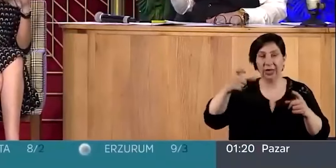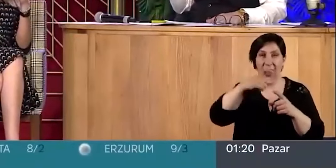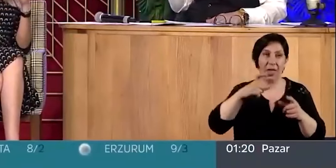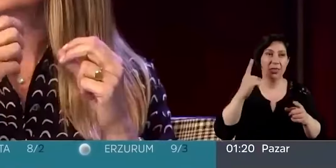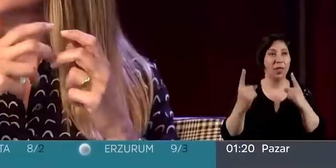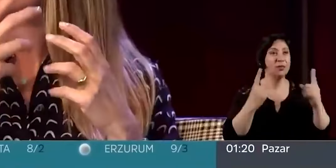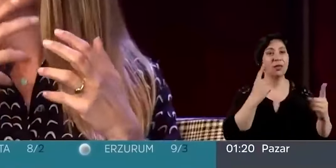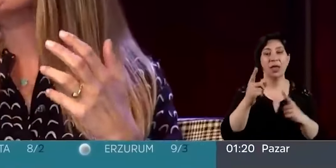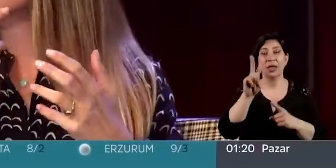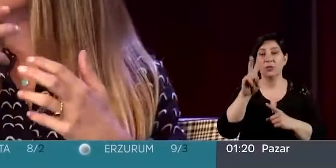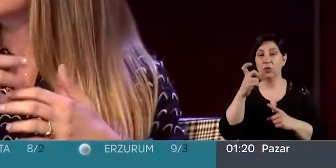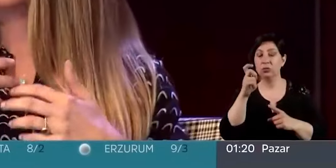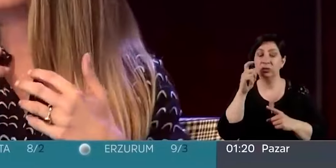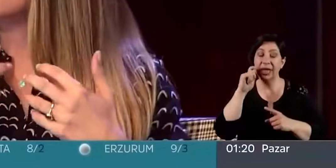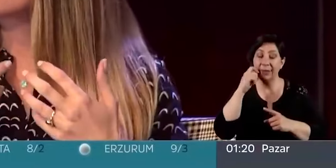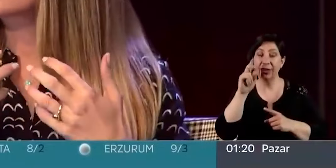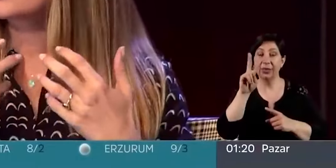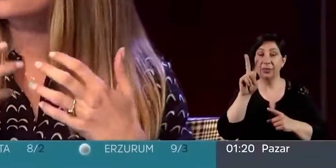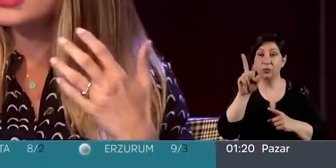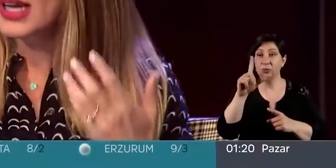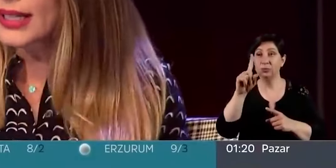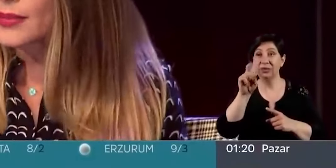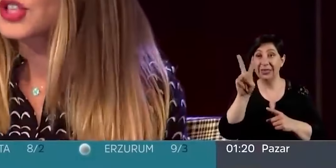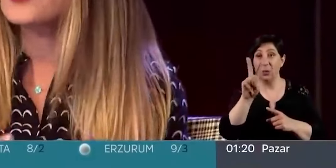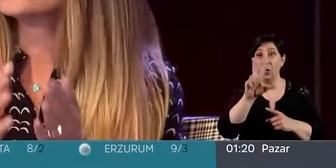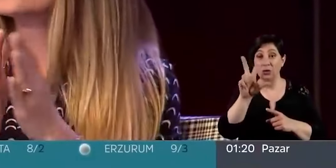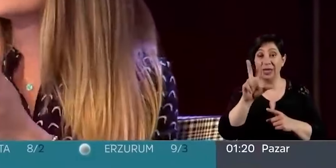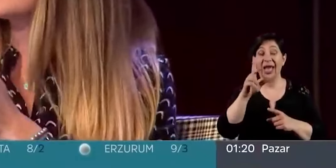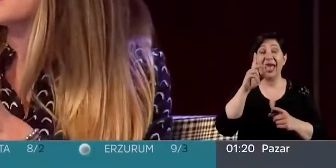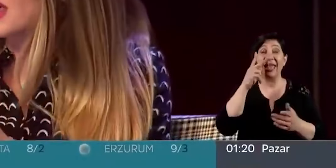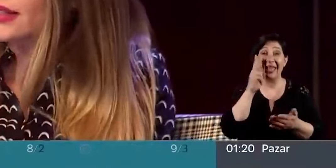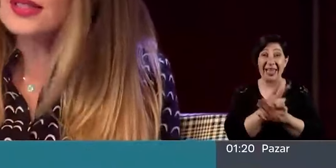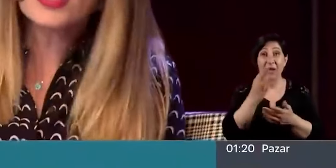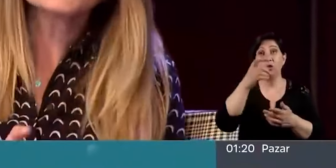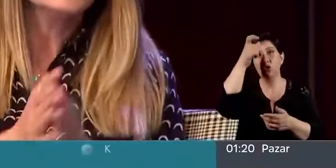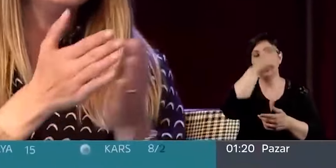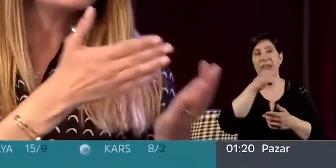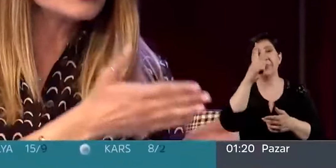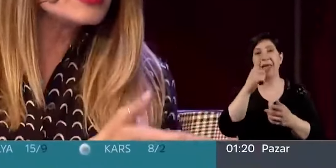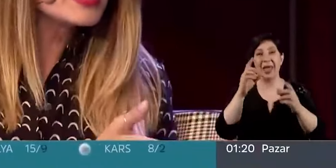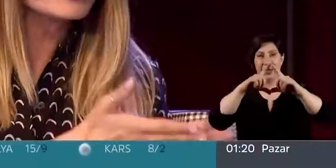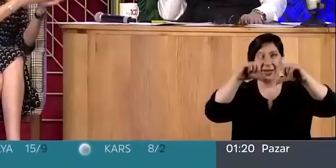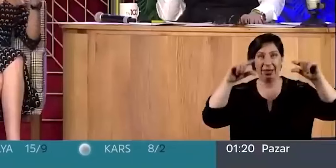yani 29 Ekim 1923 saat 20.30'da Atatürk ilan etmiş ve Türkiye'mizin bir haritası var.